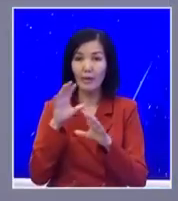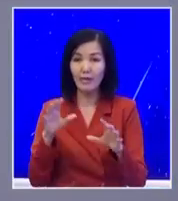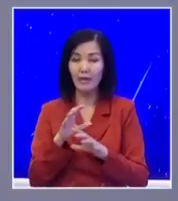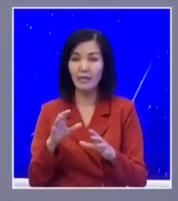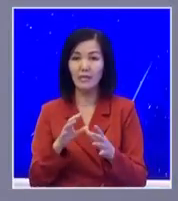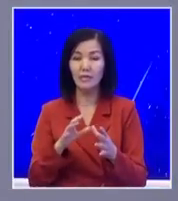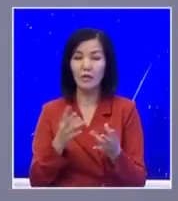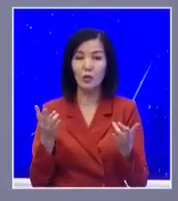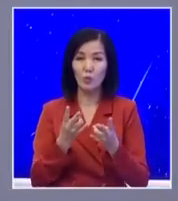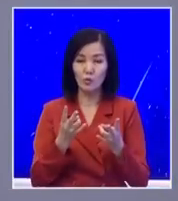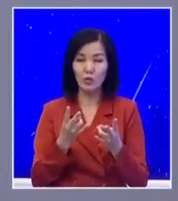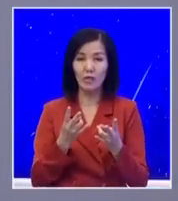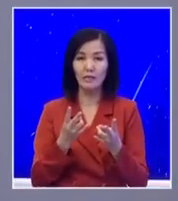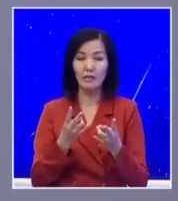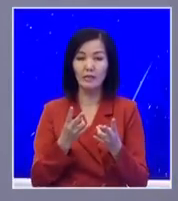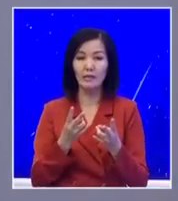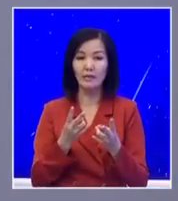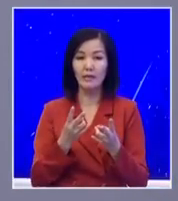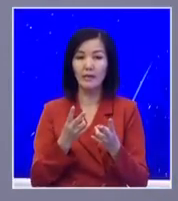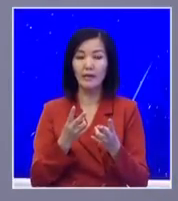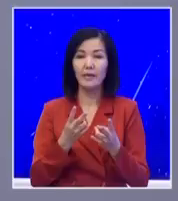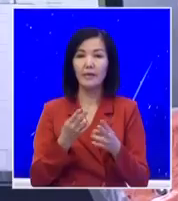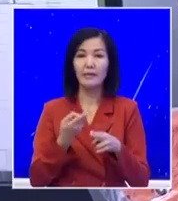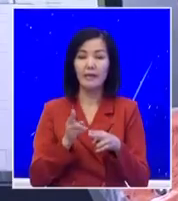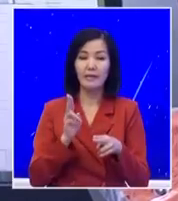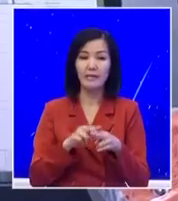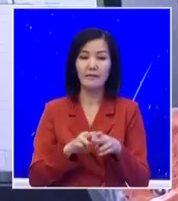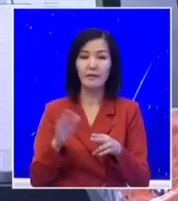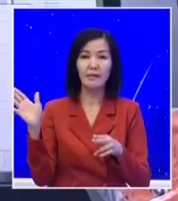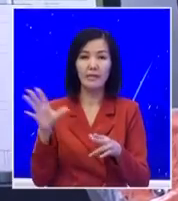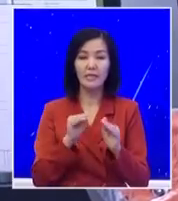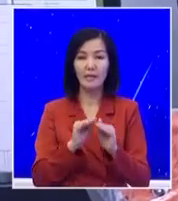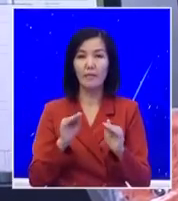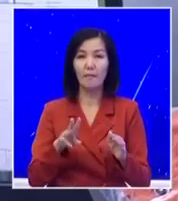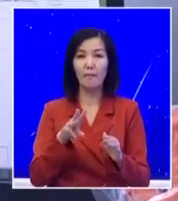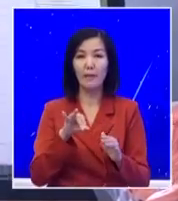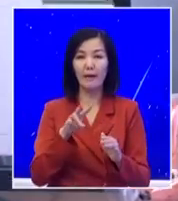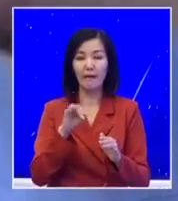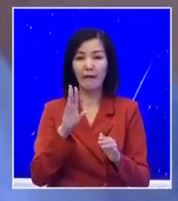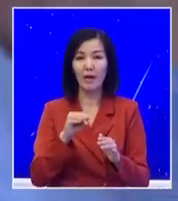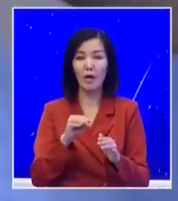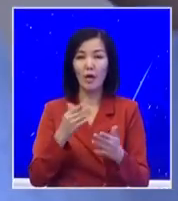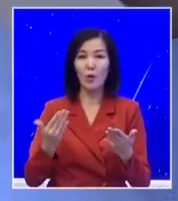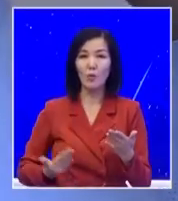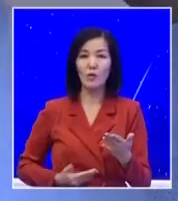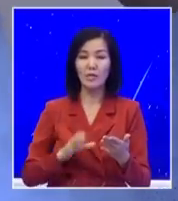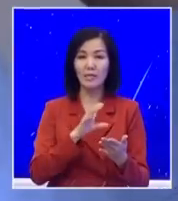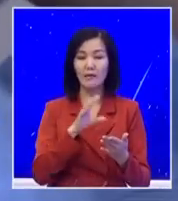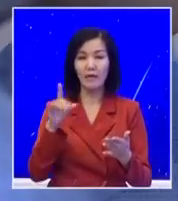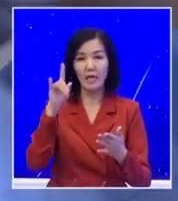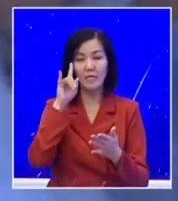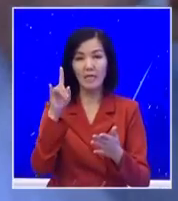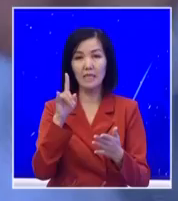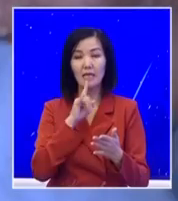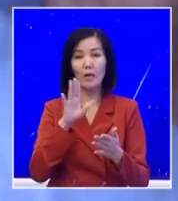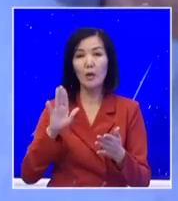юному пациенту. «Люди с маленьким солнцем в груди» – так называют всех детских врачей Майра Умарова. Уроженка Северо-Казахстанской области, она